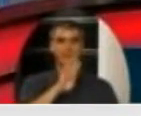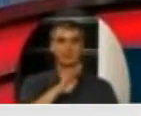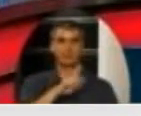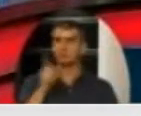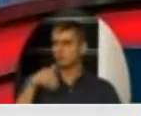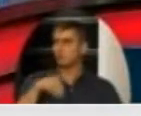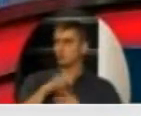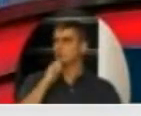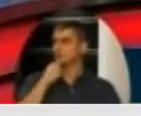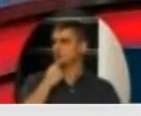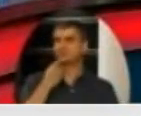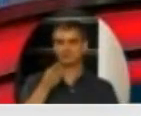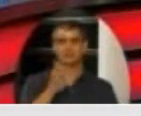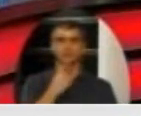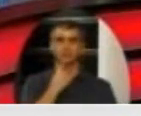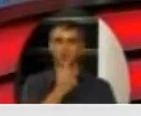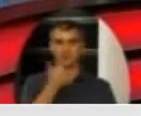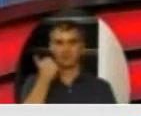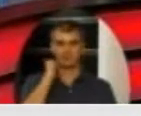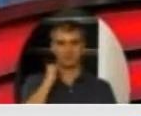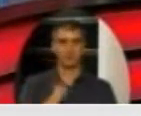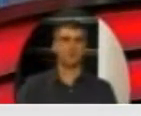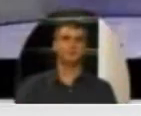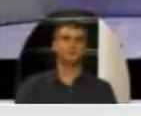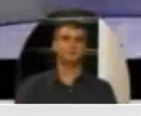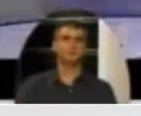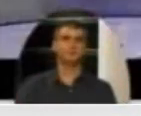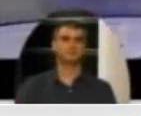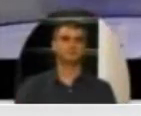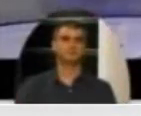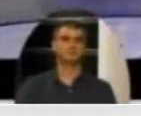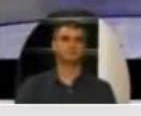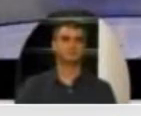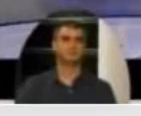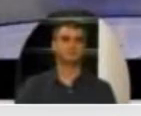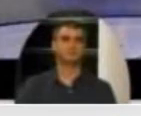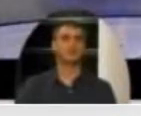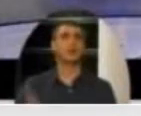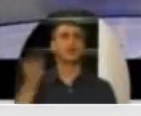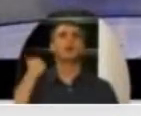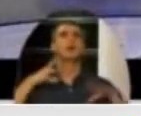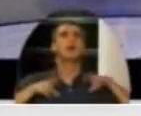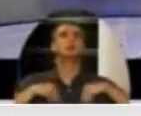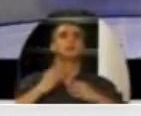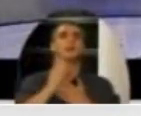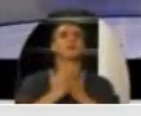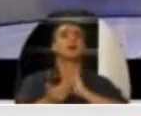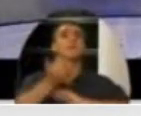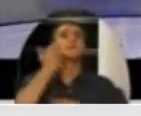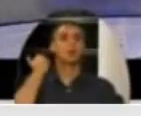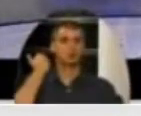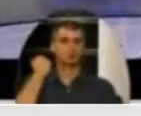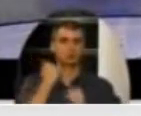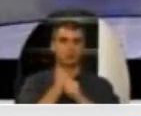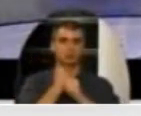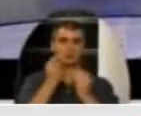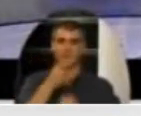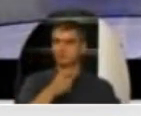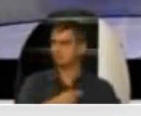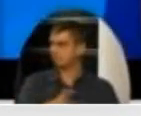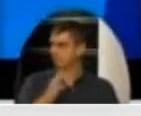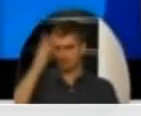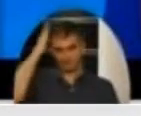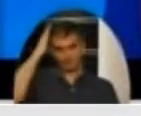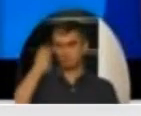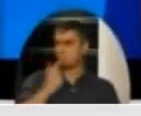בסוד העניינים. אלה הדברים שהוא אמר אתמול. הייתה הסכמה מראש ללכת על המהלך הזה. ובנט